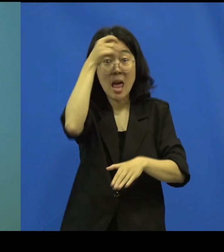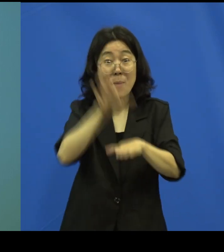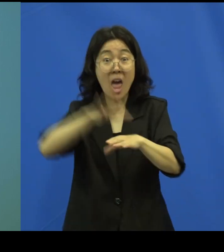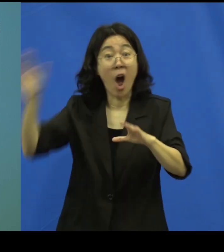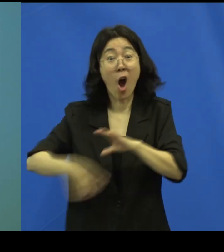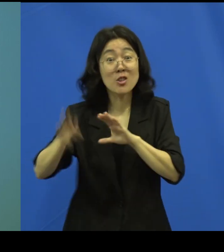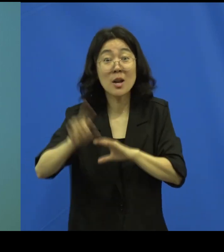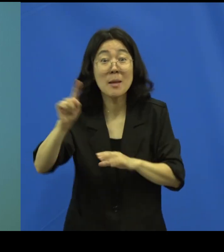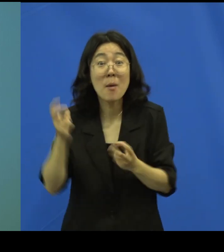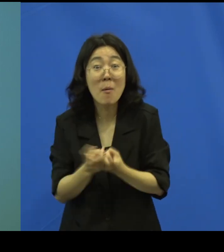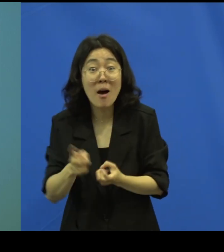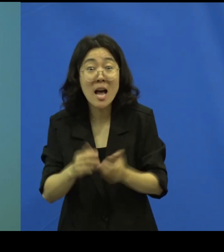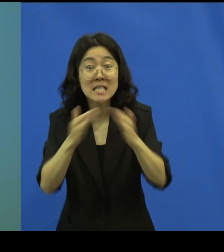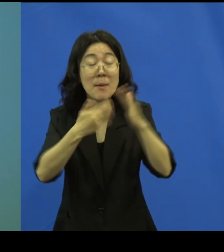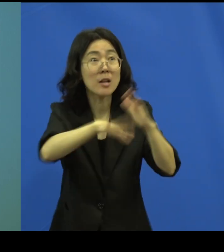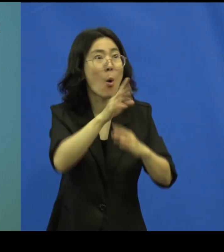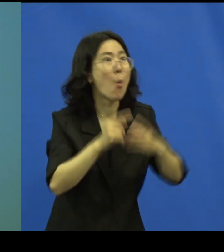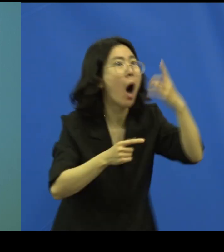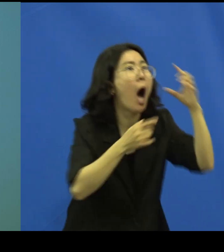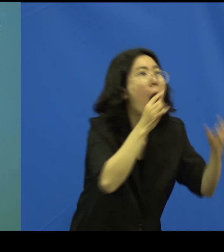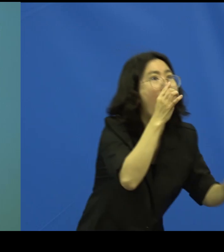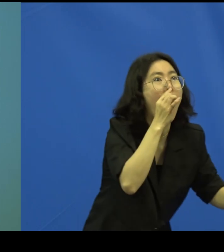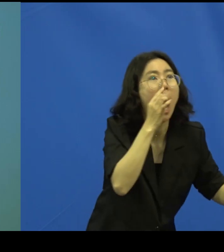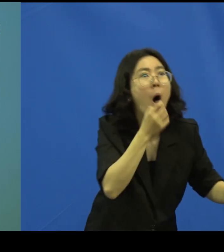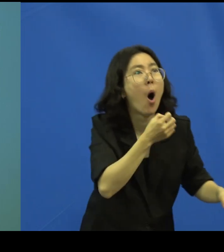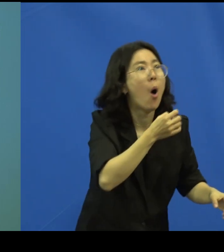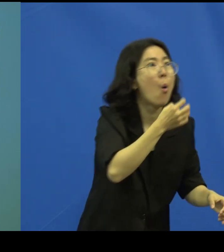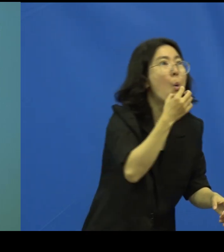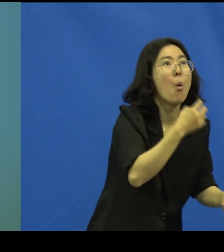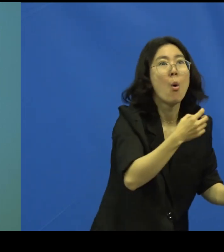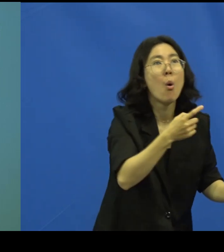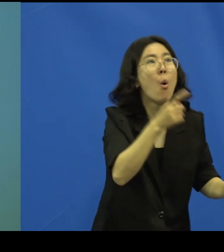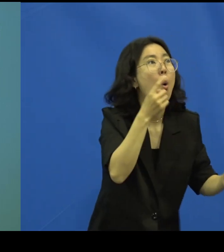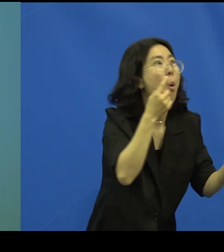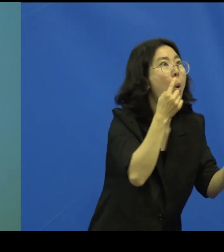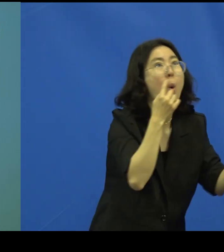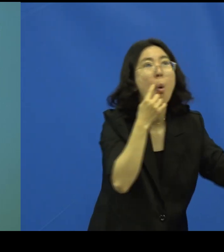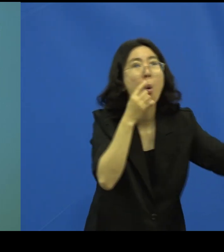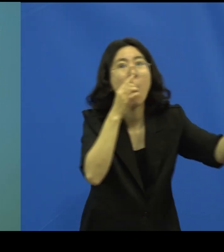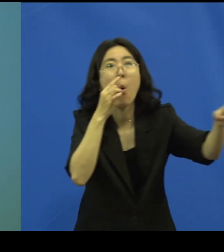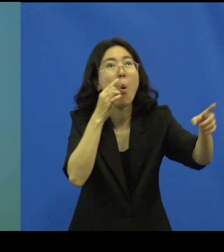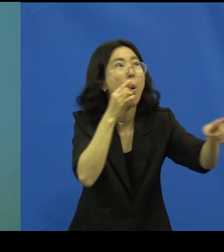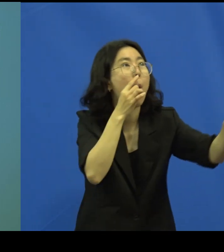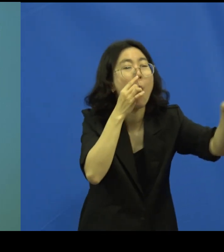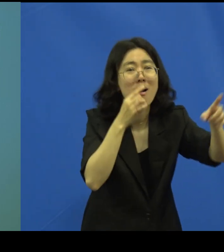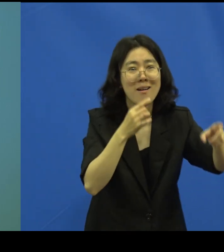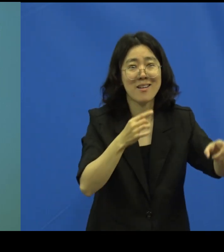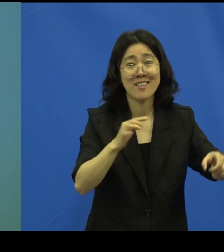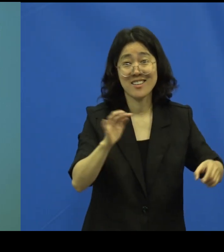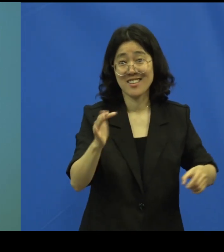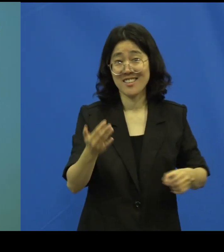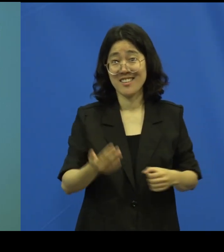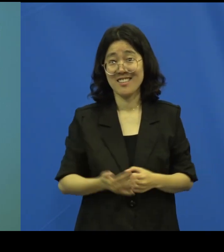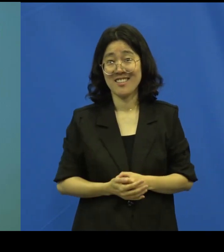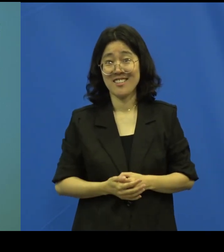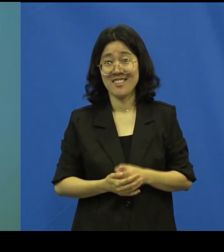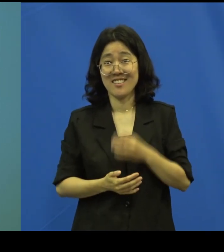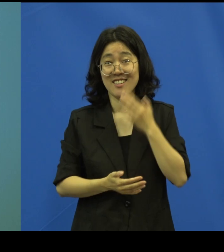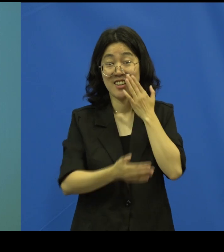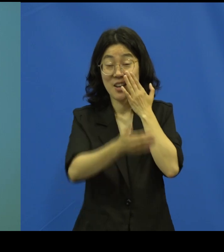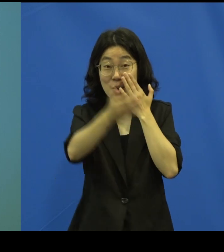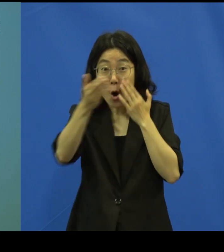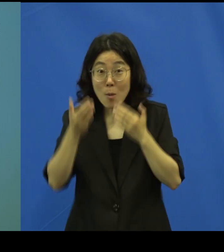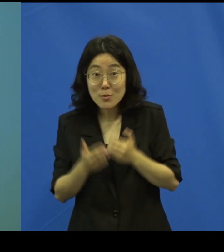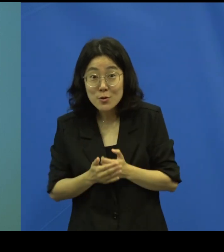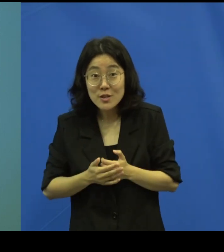그리스도에게 눈먼 자가 되시고 그리스도에게 중독되시는 분이 되시면 다른 것에 어떤 것도 우리의 마음을 빼앗을